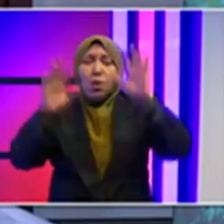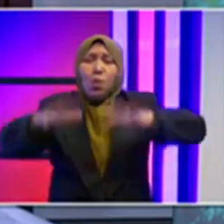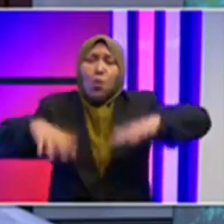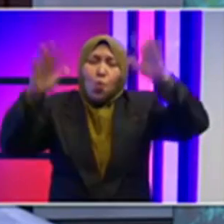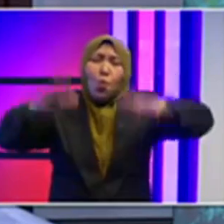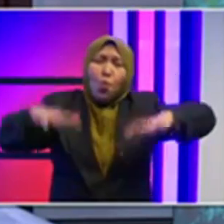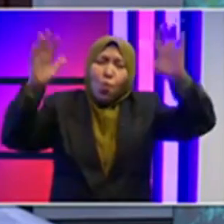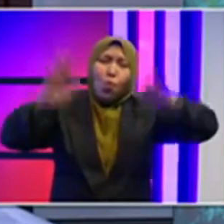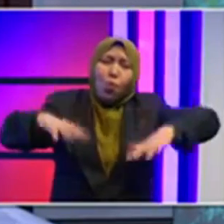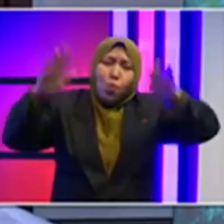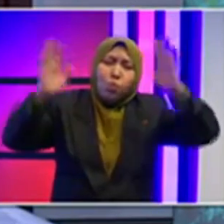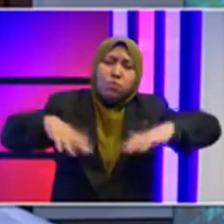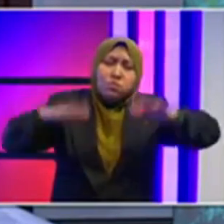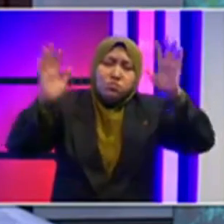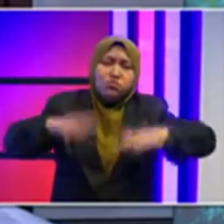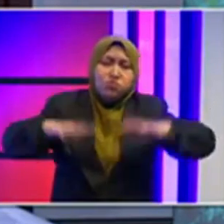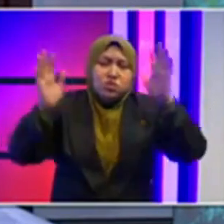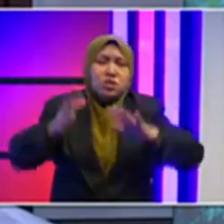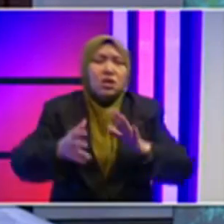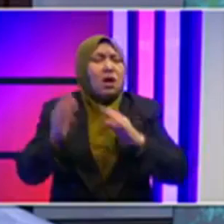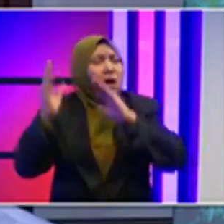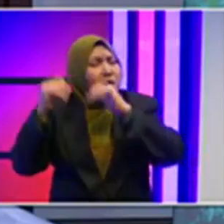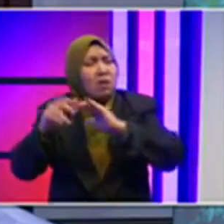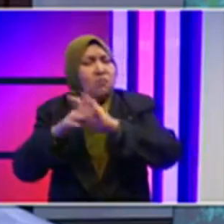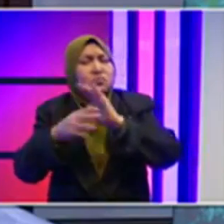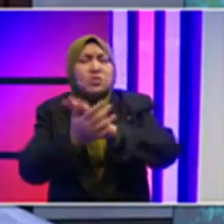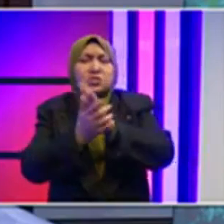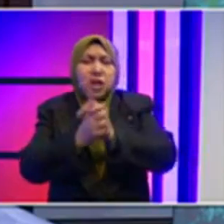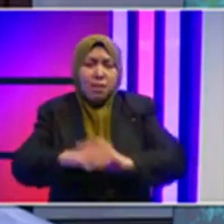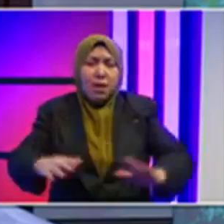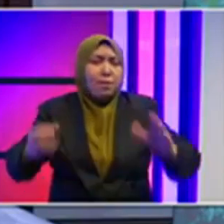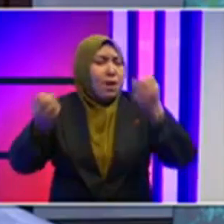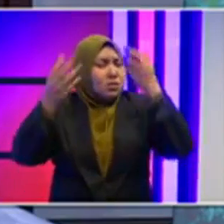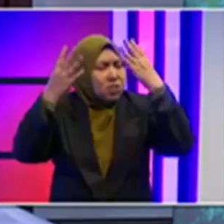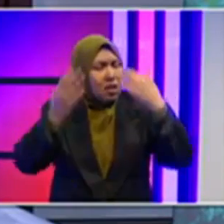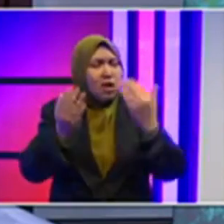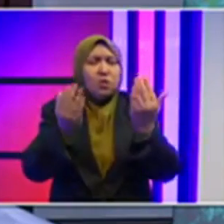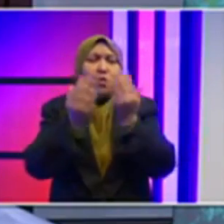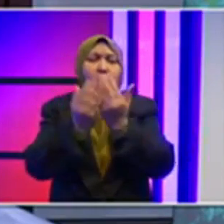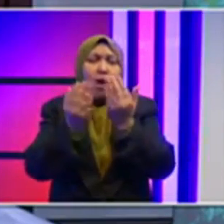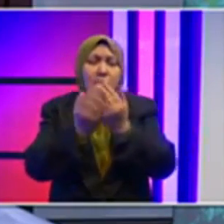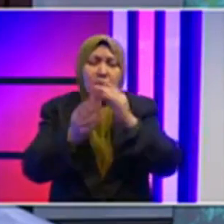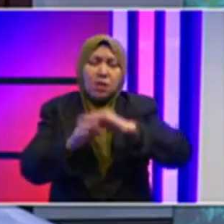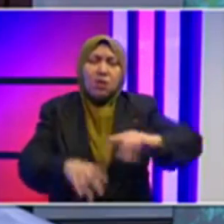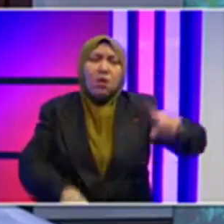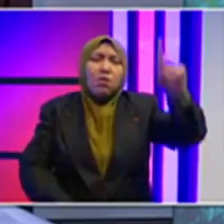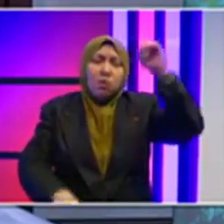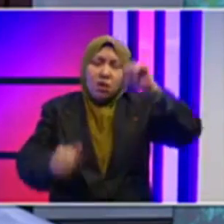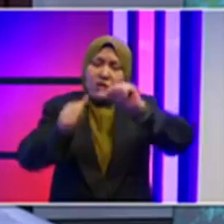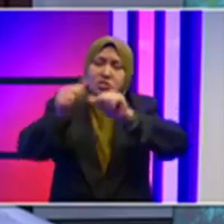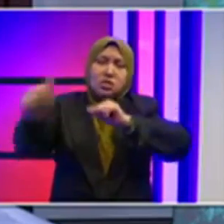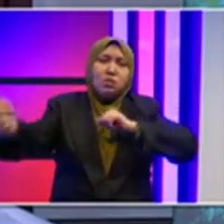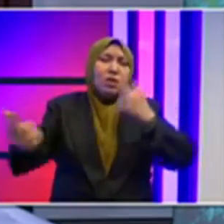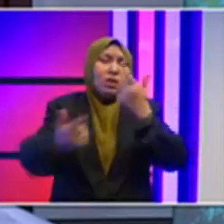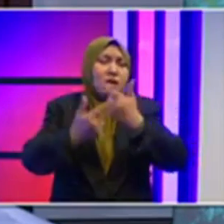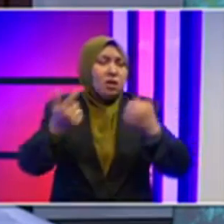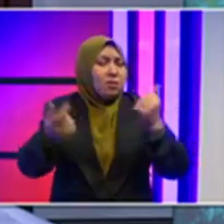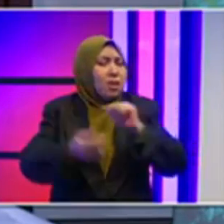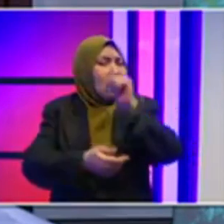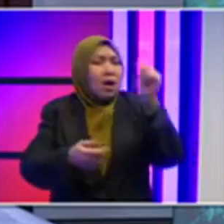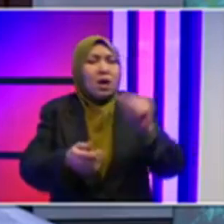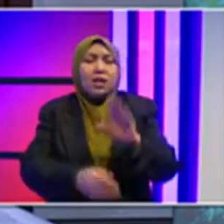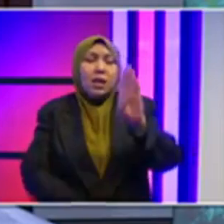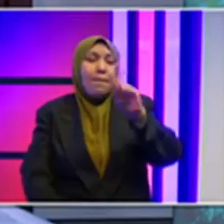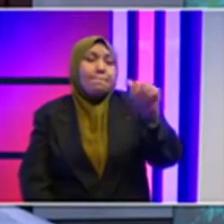hujannya hujan jadi 16 selamat semuanya banyak kan doa ulang shoyyiban nafi'an dilindungi dijauhkan daripada sekarang baru